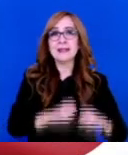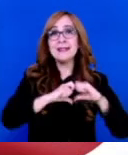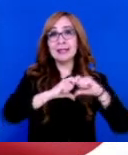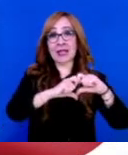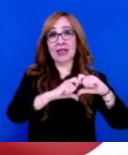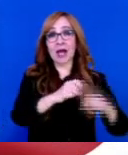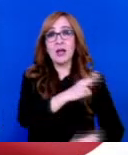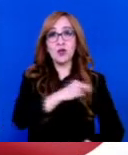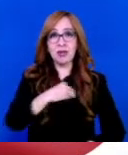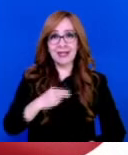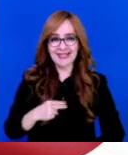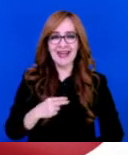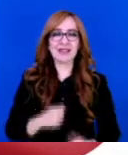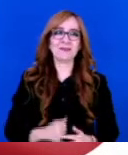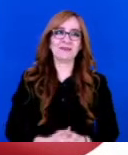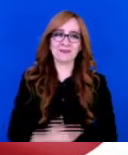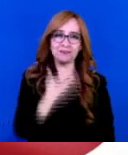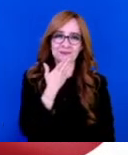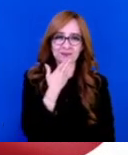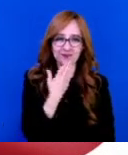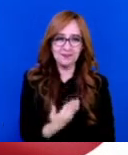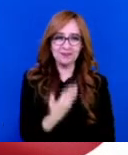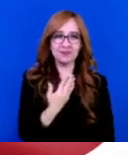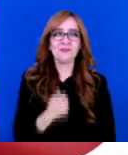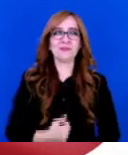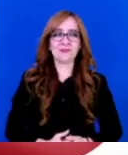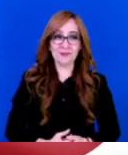terhadap Republik Indonesia. Terima kasih.